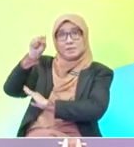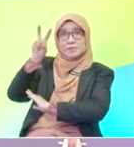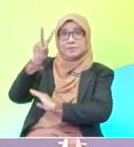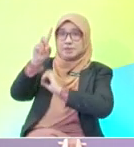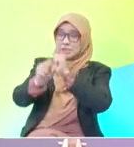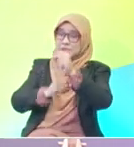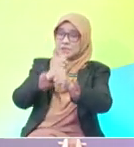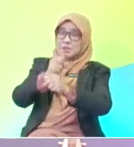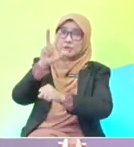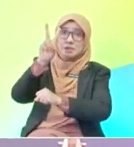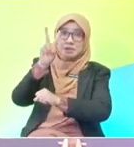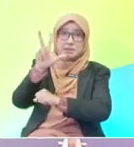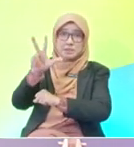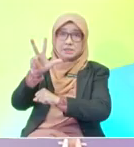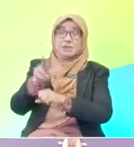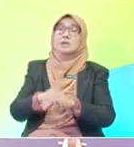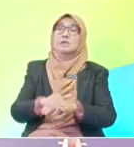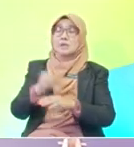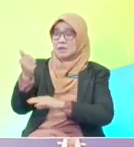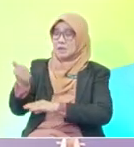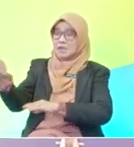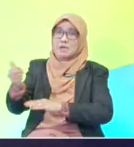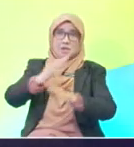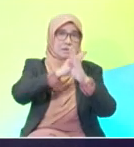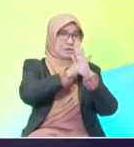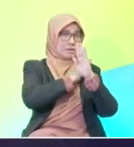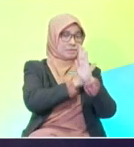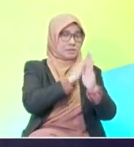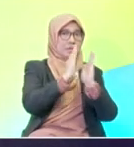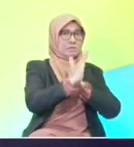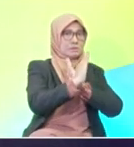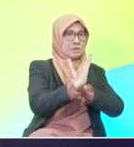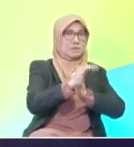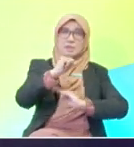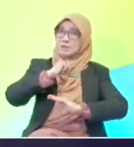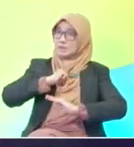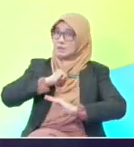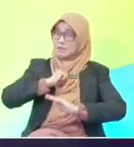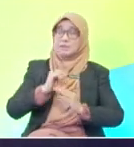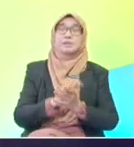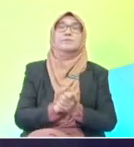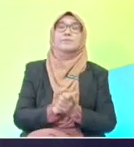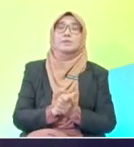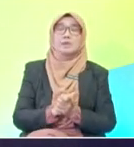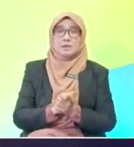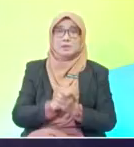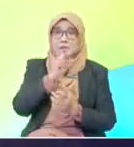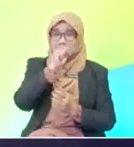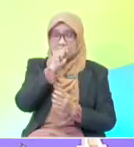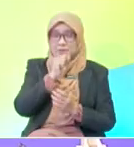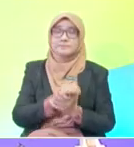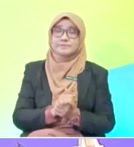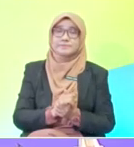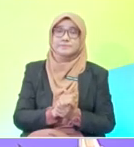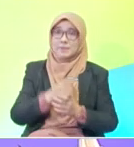iaitu karya alat pertahanan diri. Betul. Cikgu, cuba cikgu terangkan cikgu apa yang kita nak belajar pada hari ini cikgu dengan lebih lanjut cikgu. Baiklah Abang Fizi.